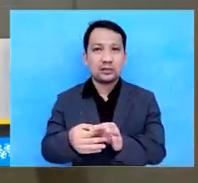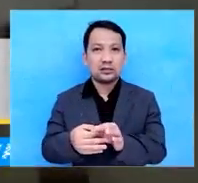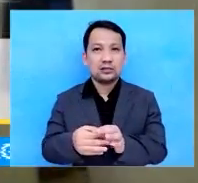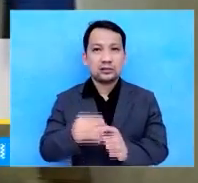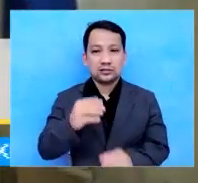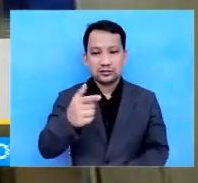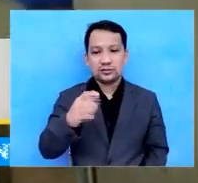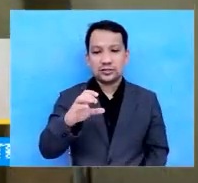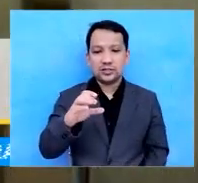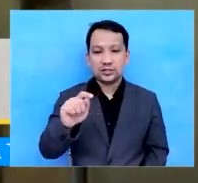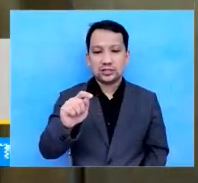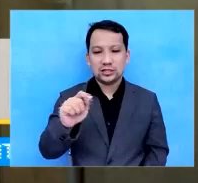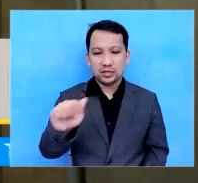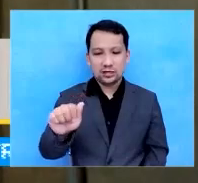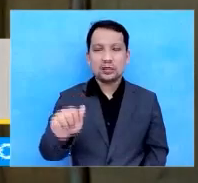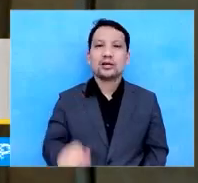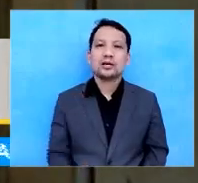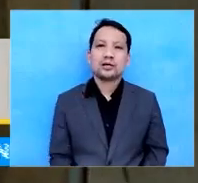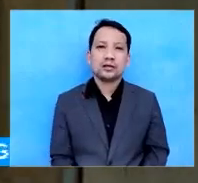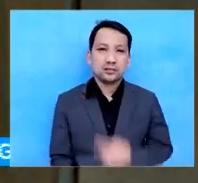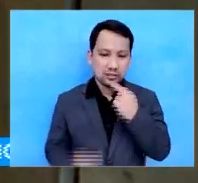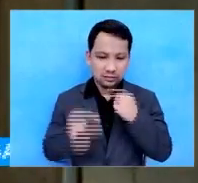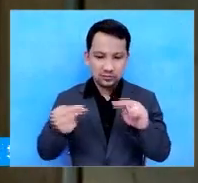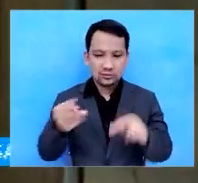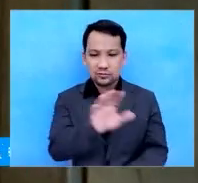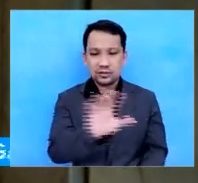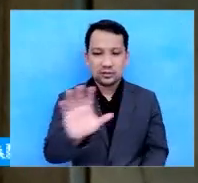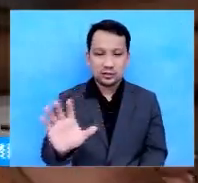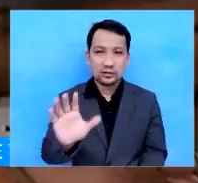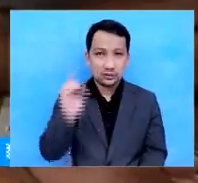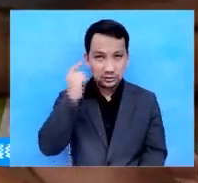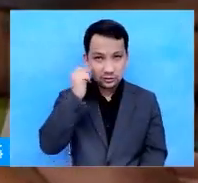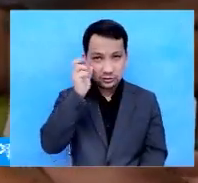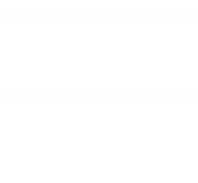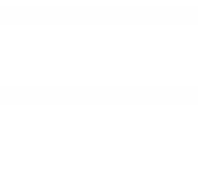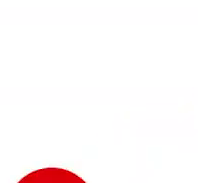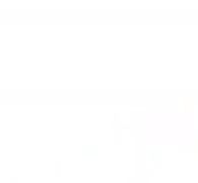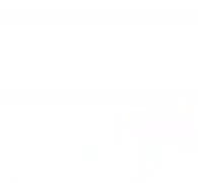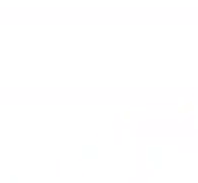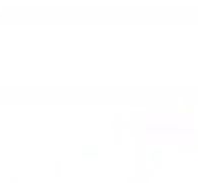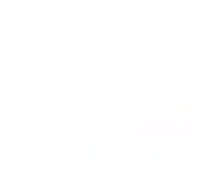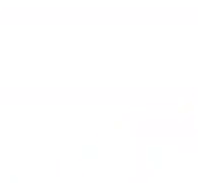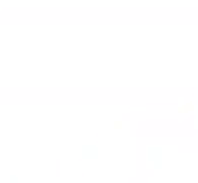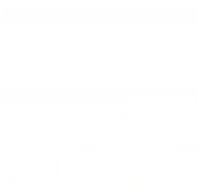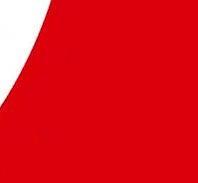sir. Nagbabalita mula sa frontline, Gio Robles, News 5.